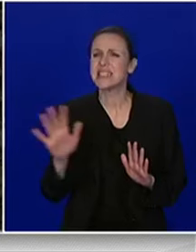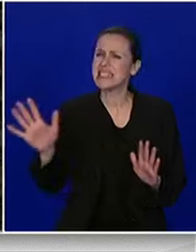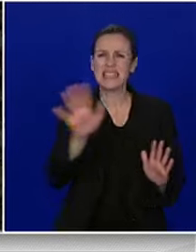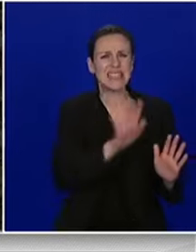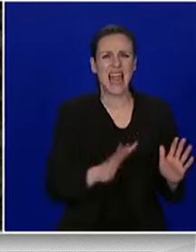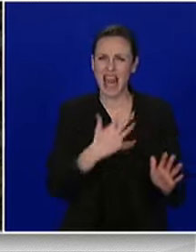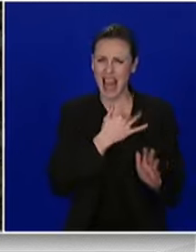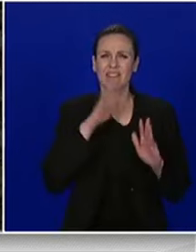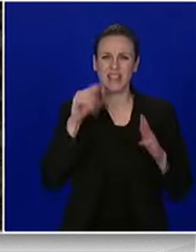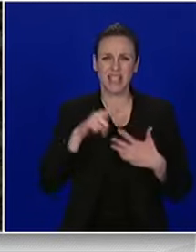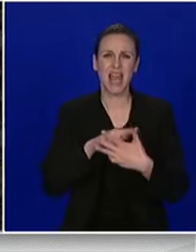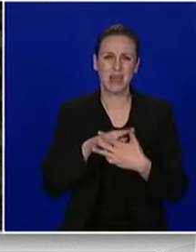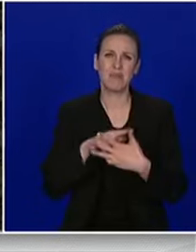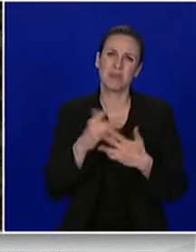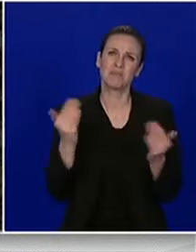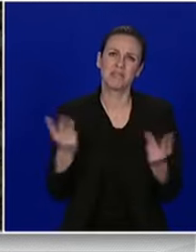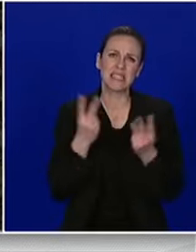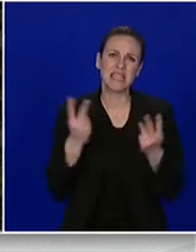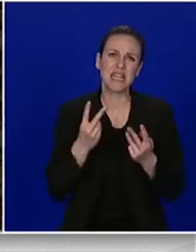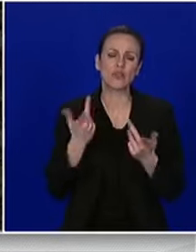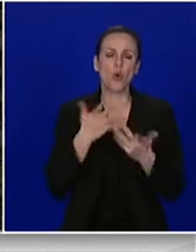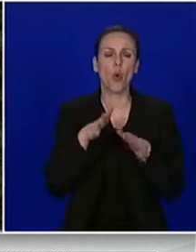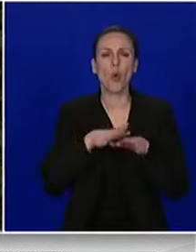Hrvatskoj otprilike jednako.